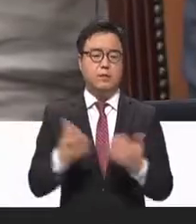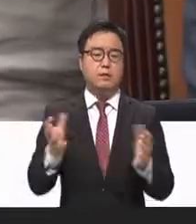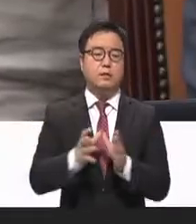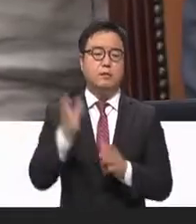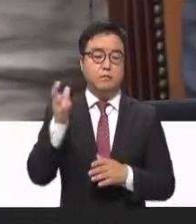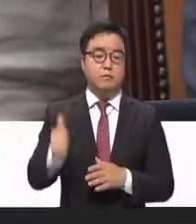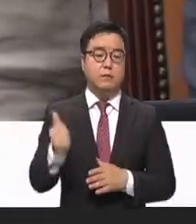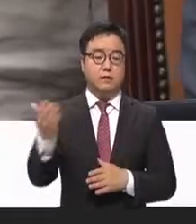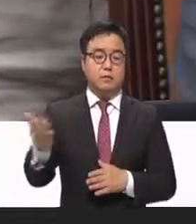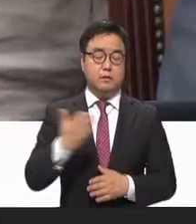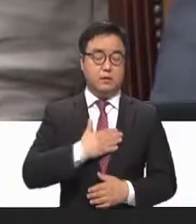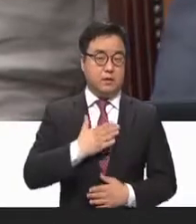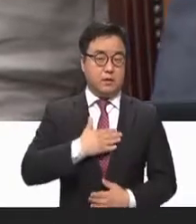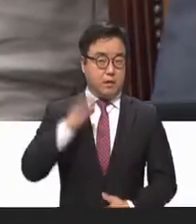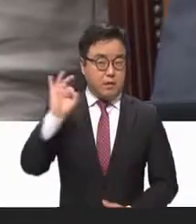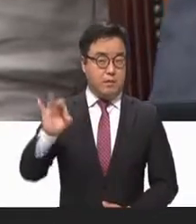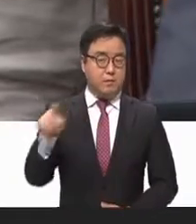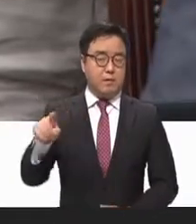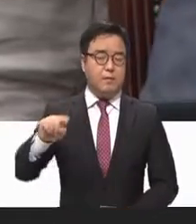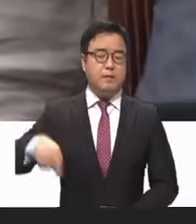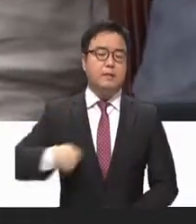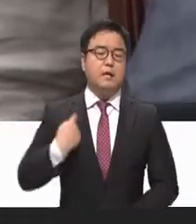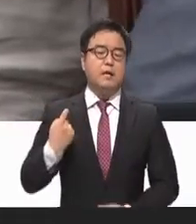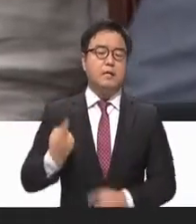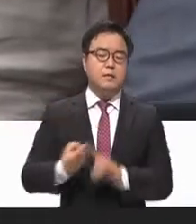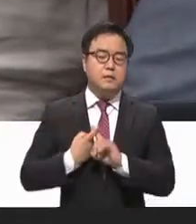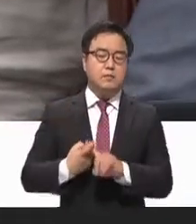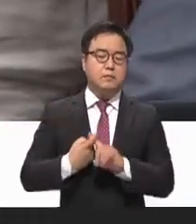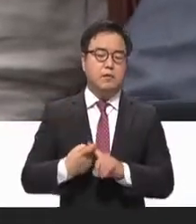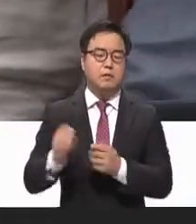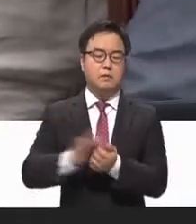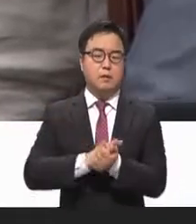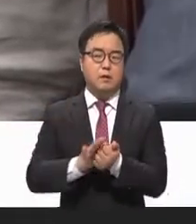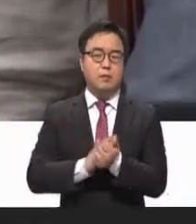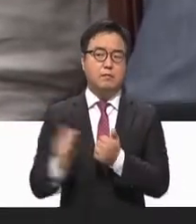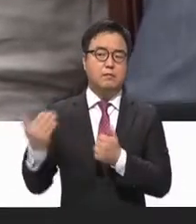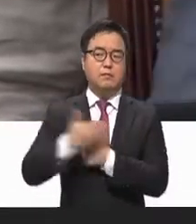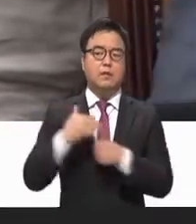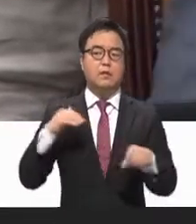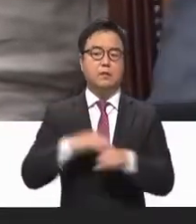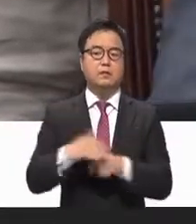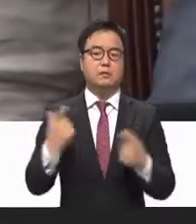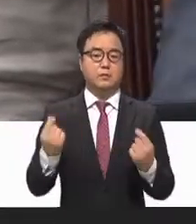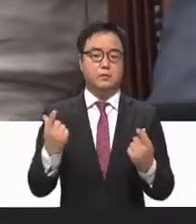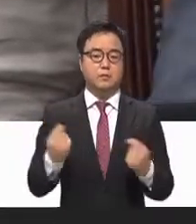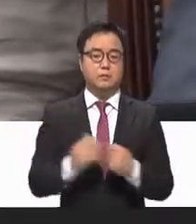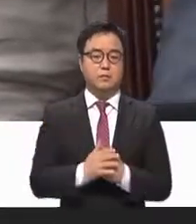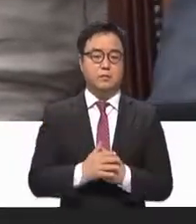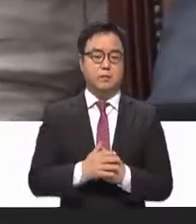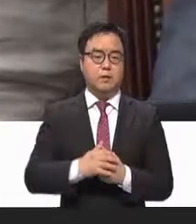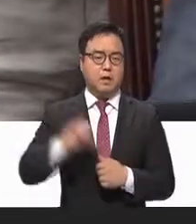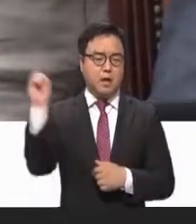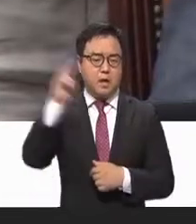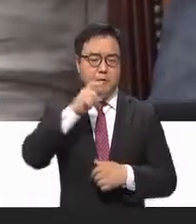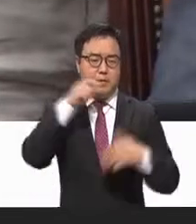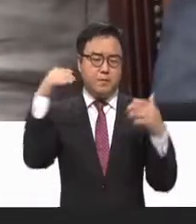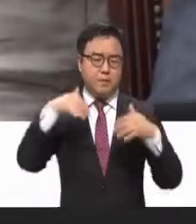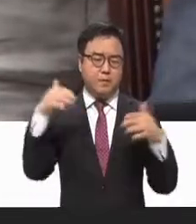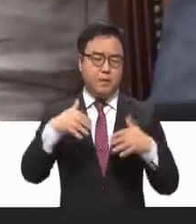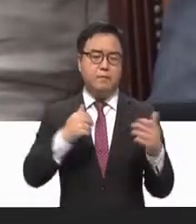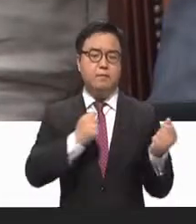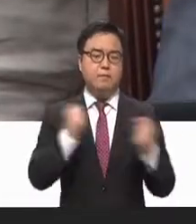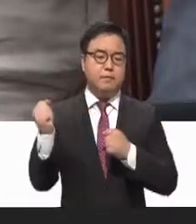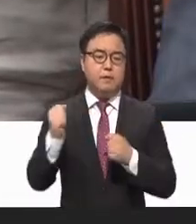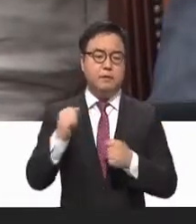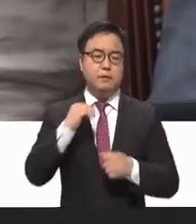장관님께서는 제가 볼 때는 제식구 감싸게 하는 것으로 비쳐집니다 소나기 피해간다고 대기발령 했다가